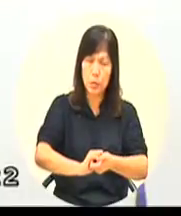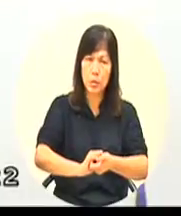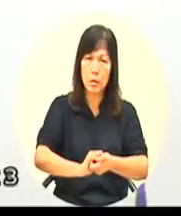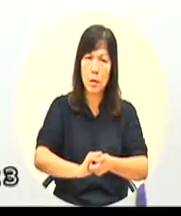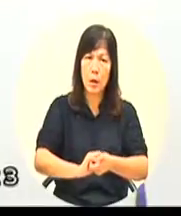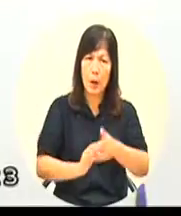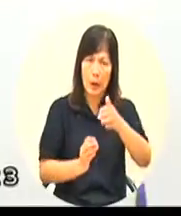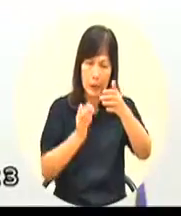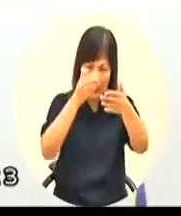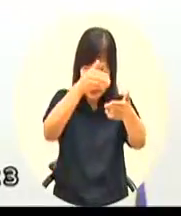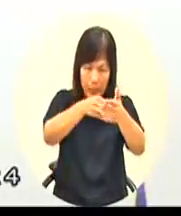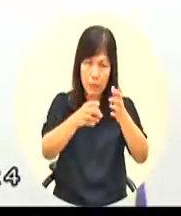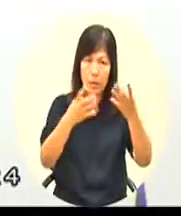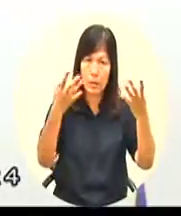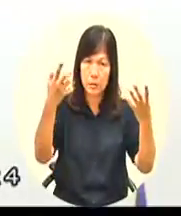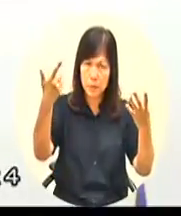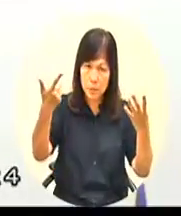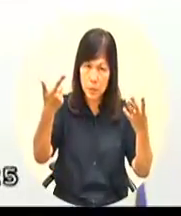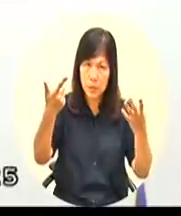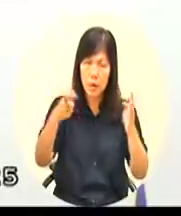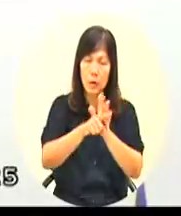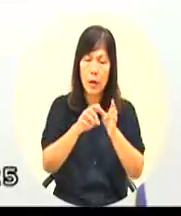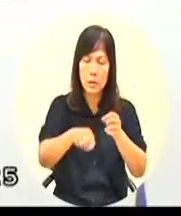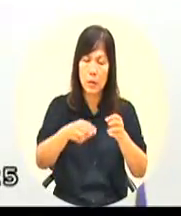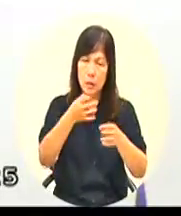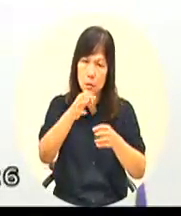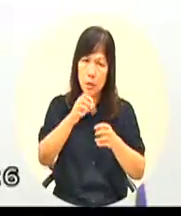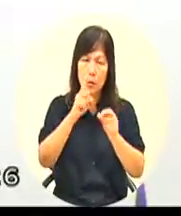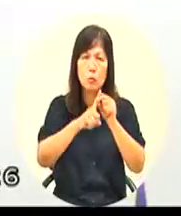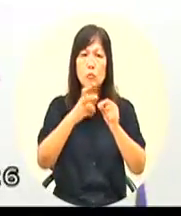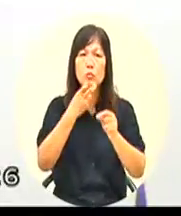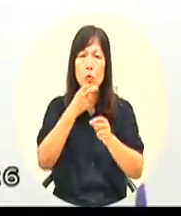达到4:6，那这些经费中央有没有